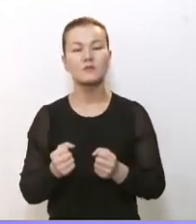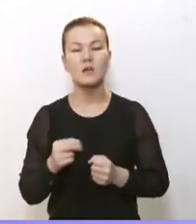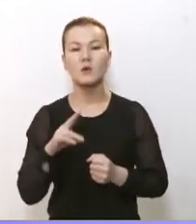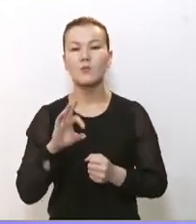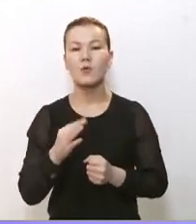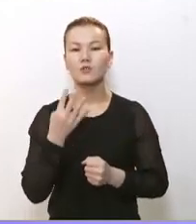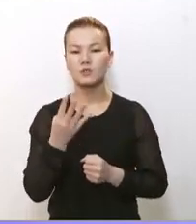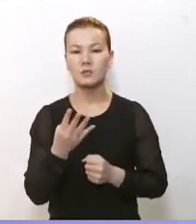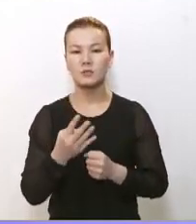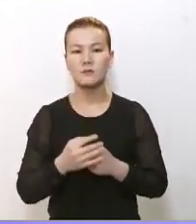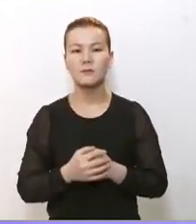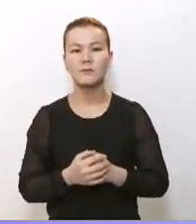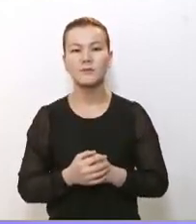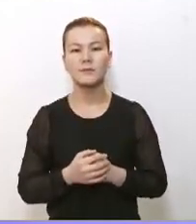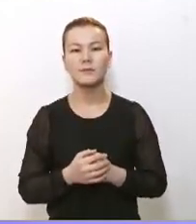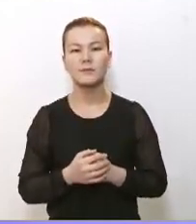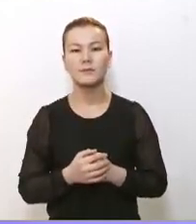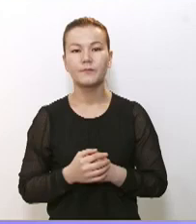по 4.